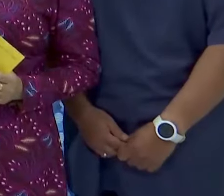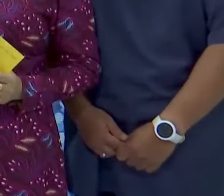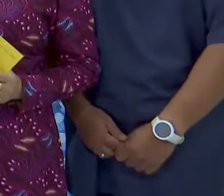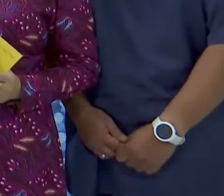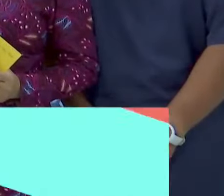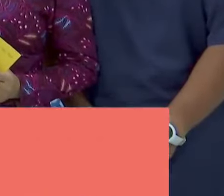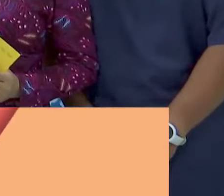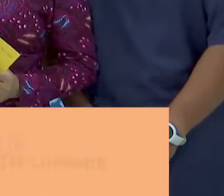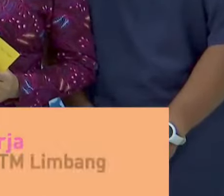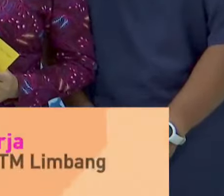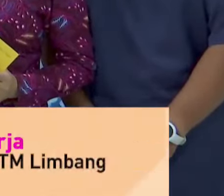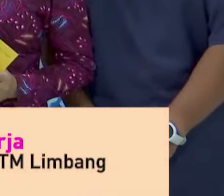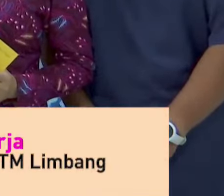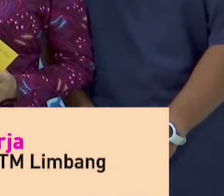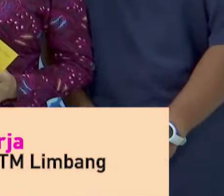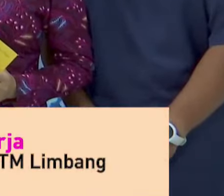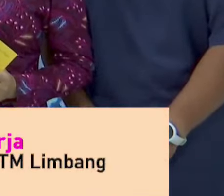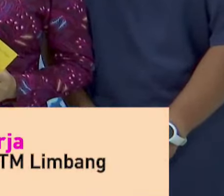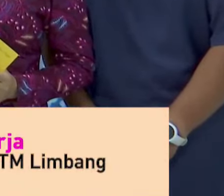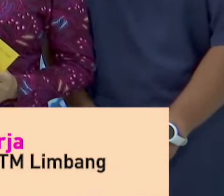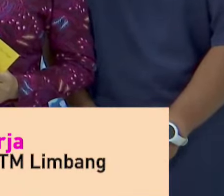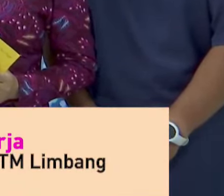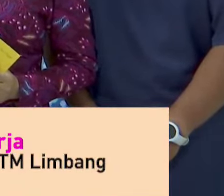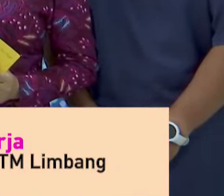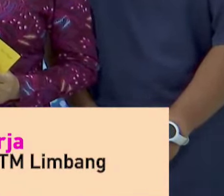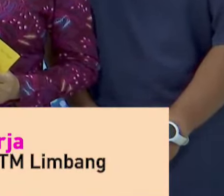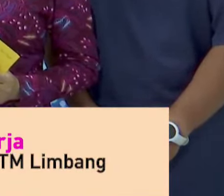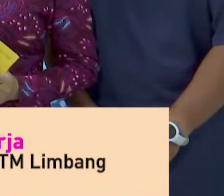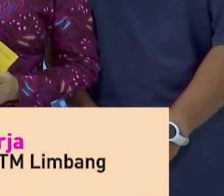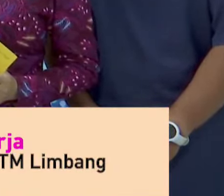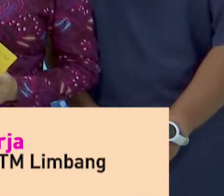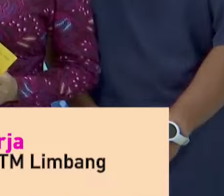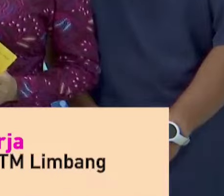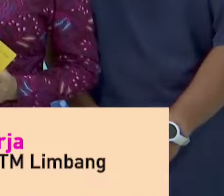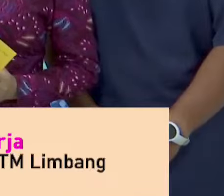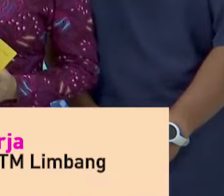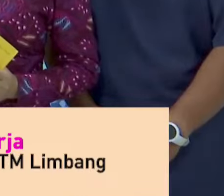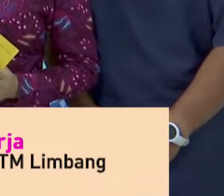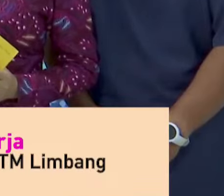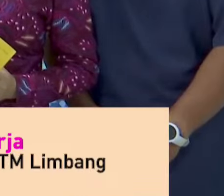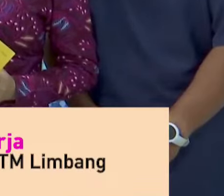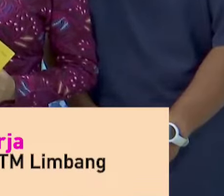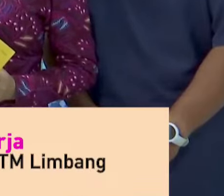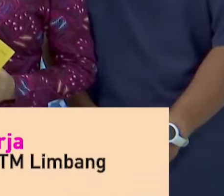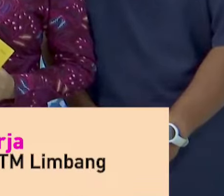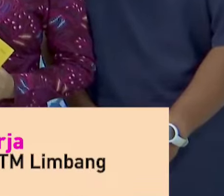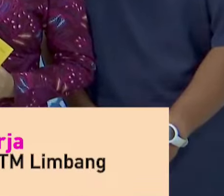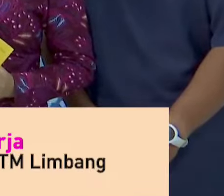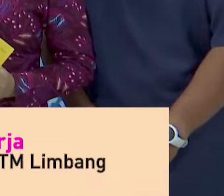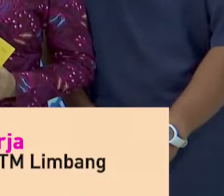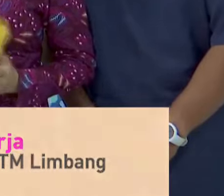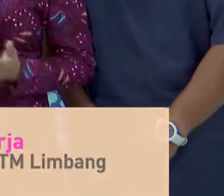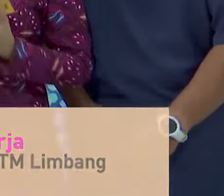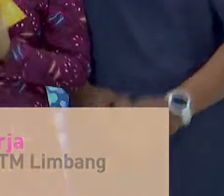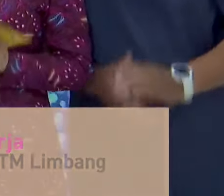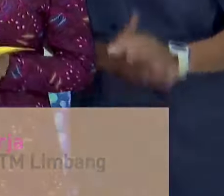Kami dari Limbang FM ingin mengucapkan Selamat Hari Raya